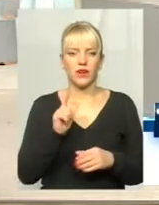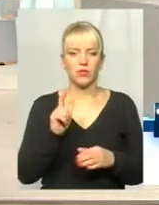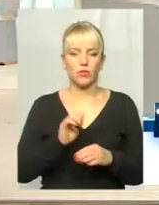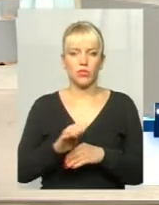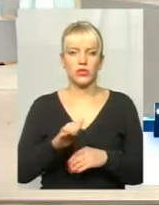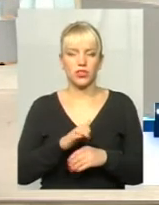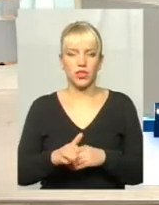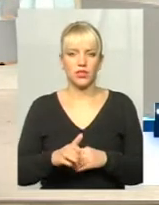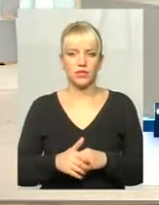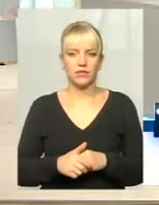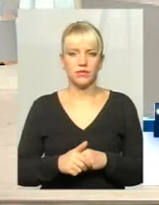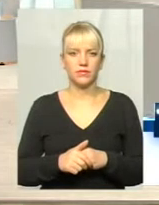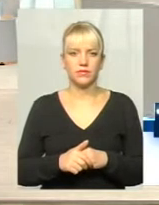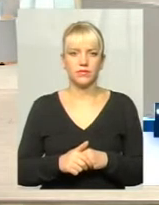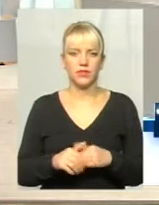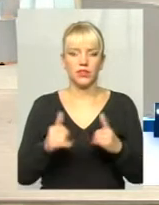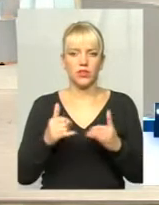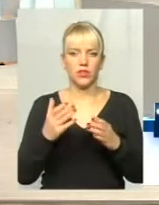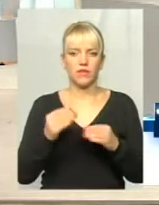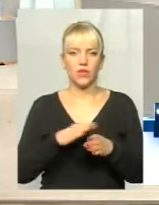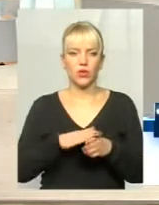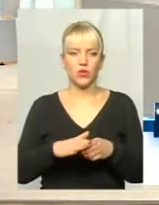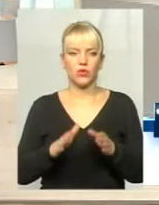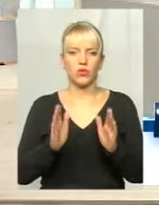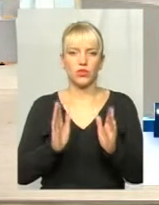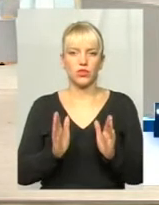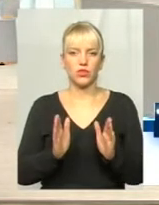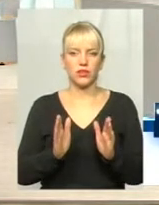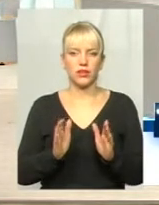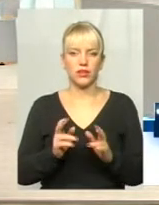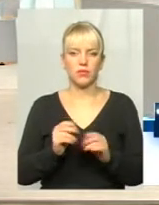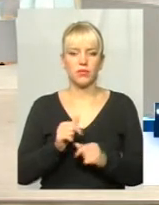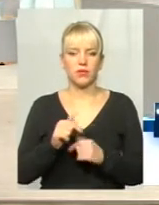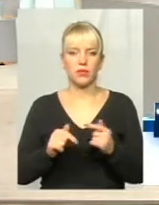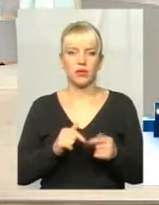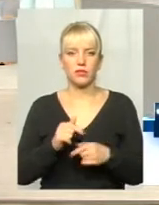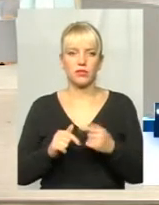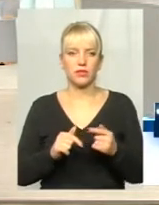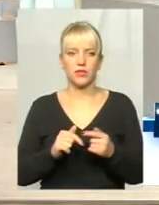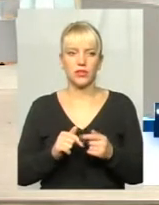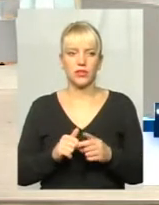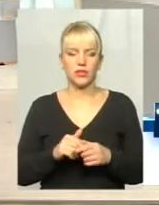газопостачання на сьогоднішній день виконує лише підприємство